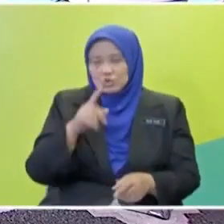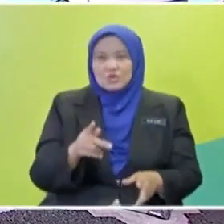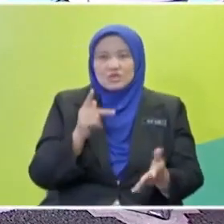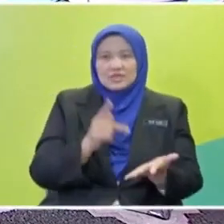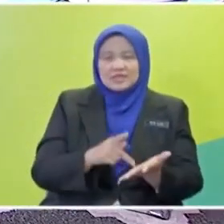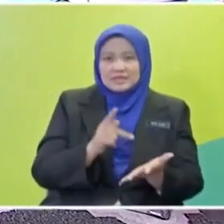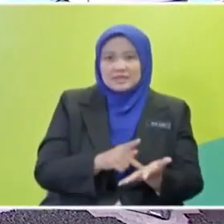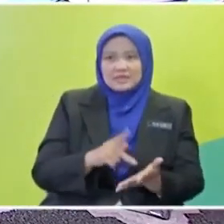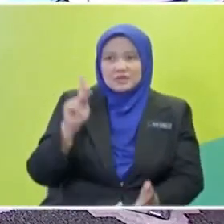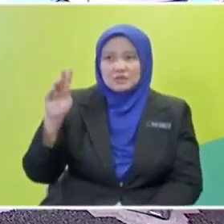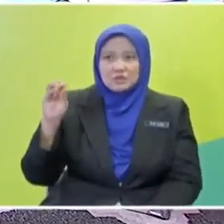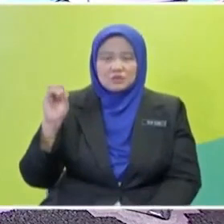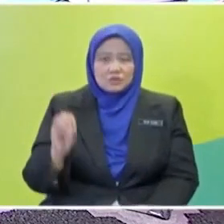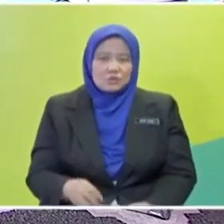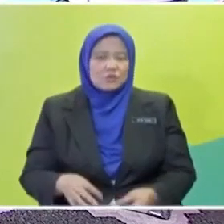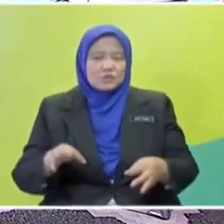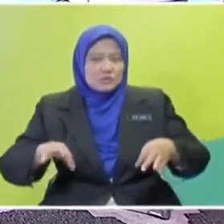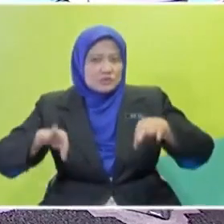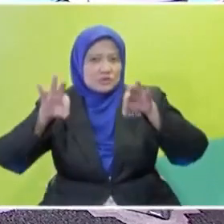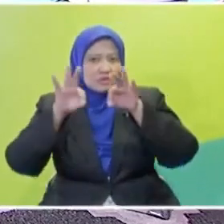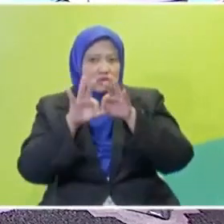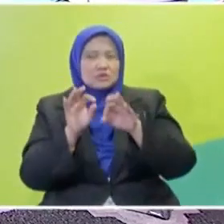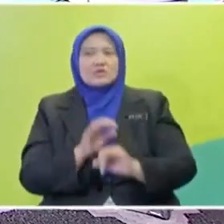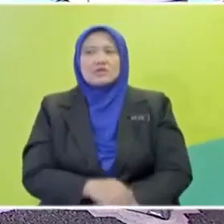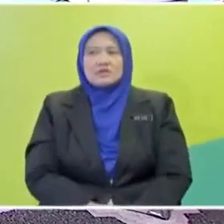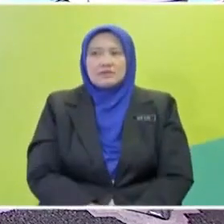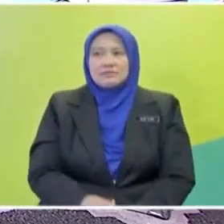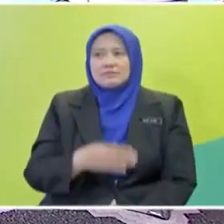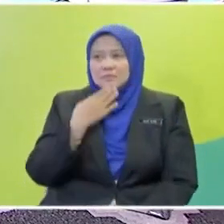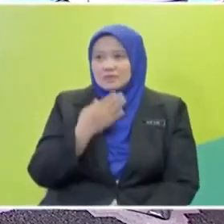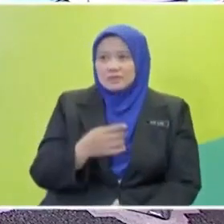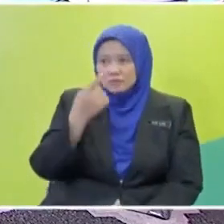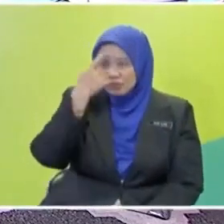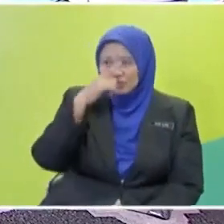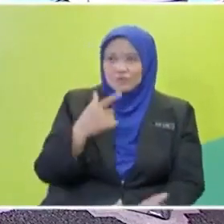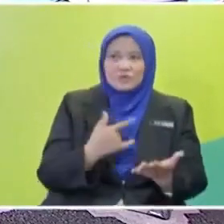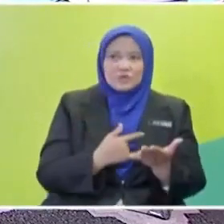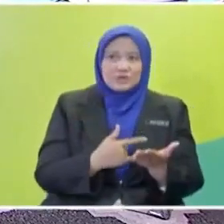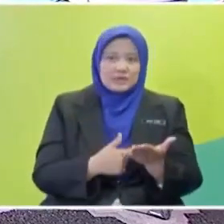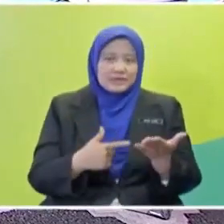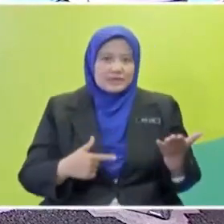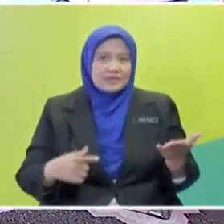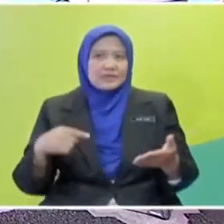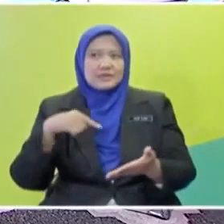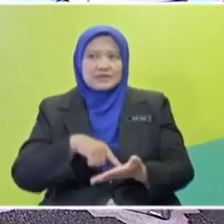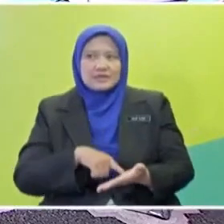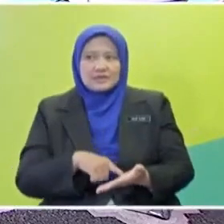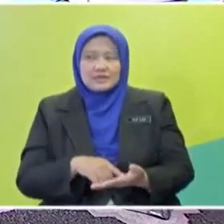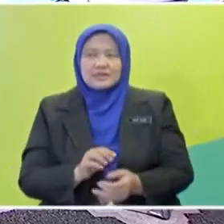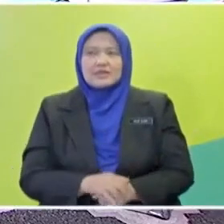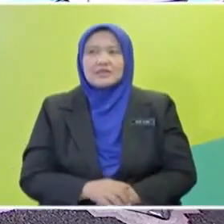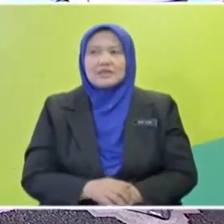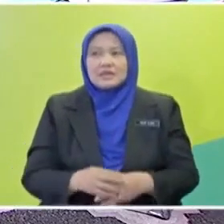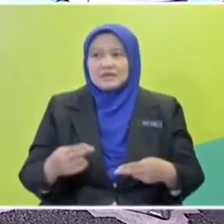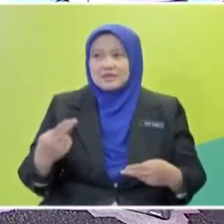walaupun kita dah tambah baik tapi still ada elemen kos tu ya cikgu. Betul. Baiklah cikgu, bagi lakaran saya dan juga semua lakaran yang saya hasilkan